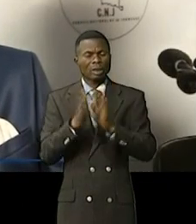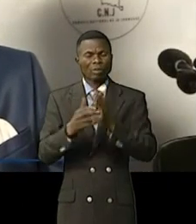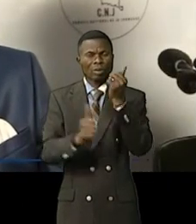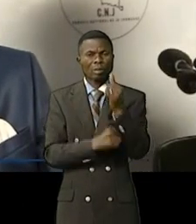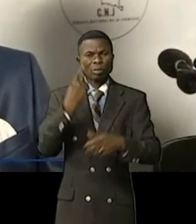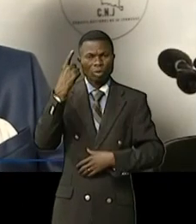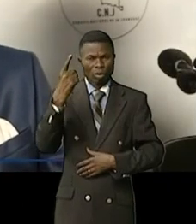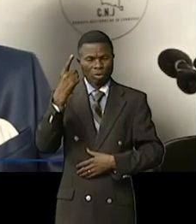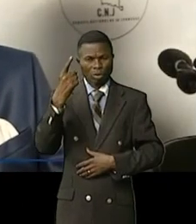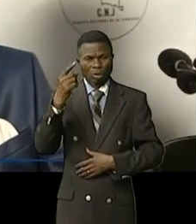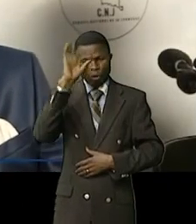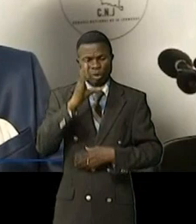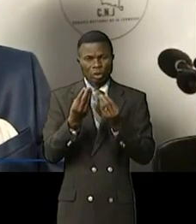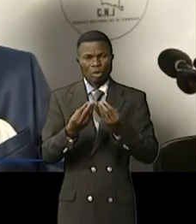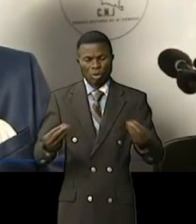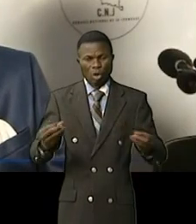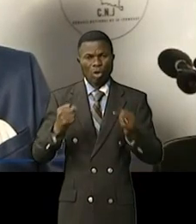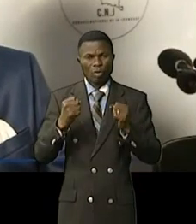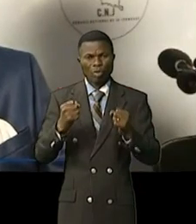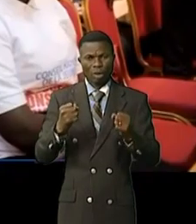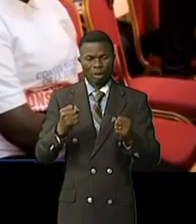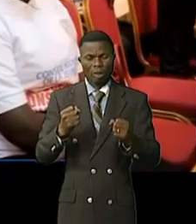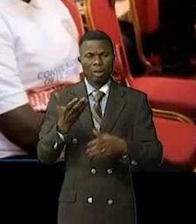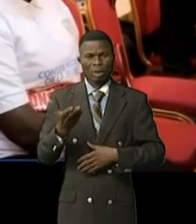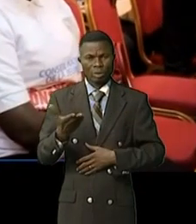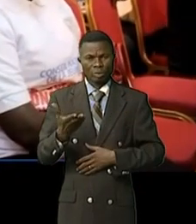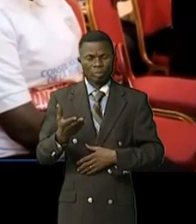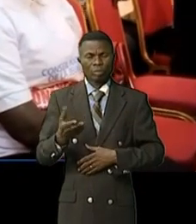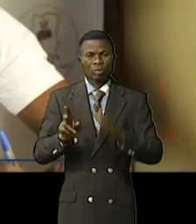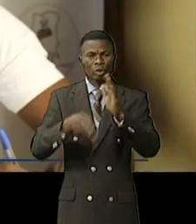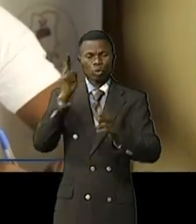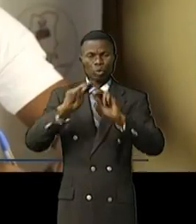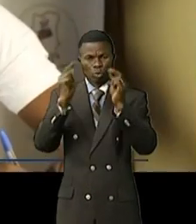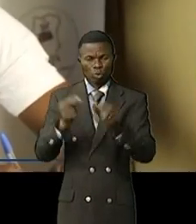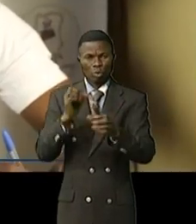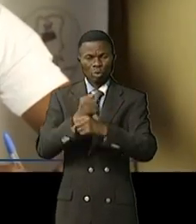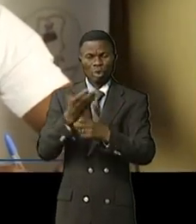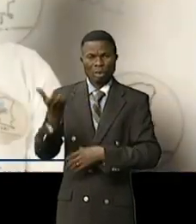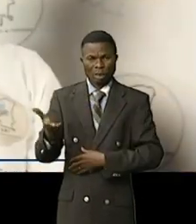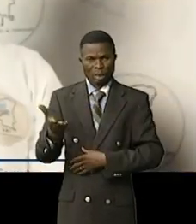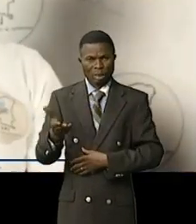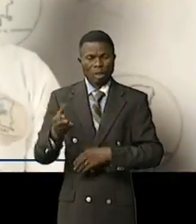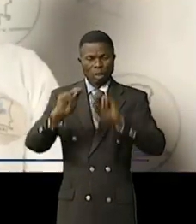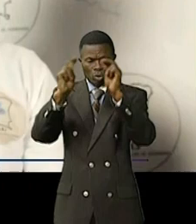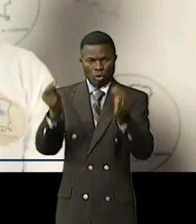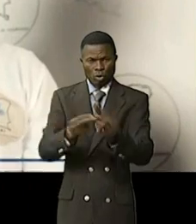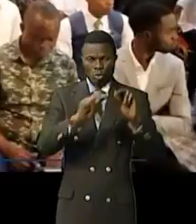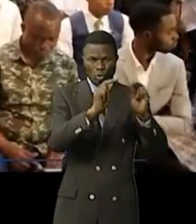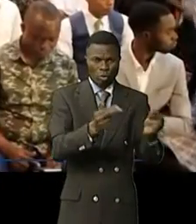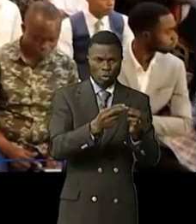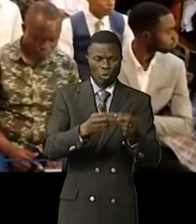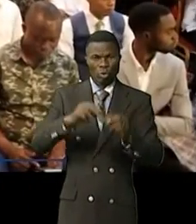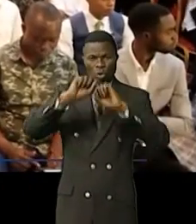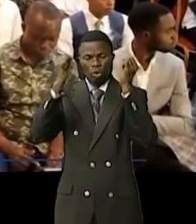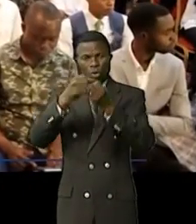comment trouver des solutions adéquates. 12 commissions ont été vite constituées. Dans la foulée, la commission